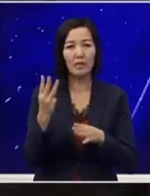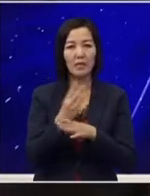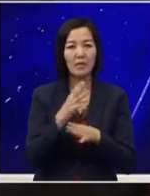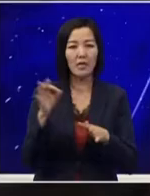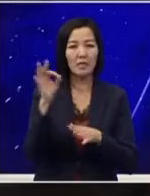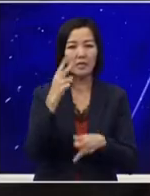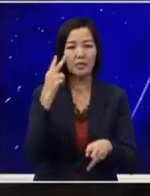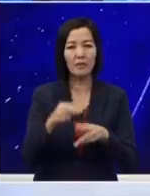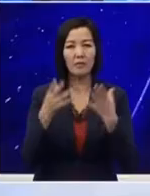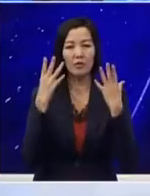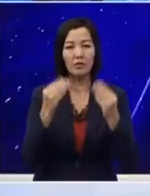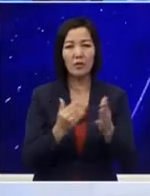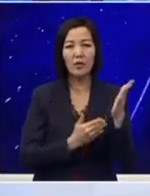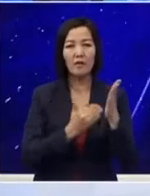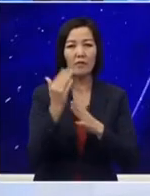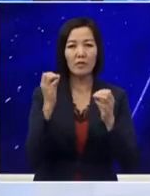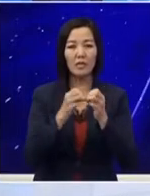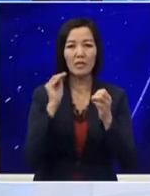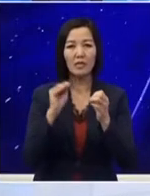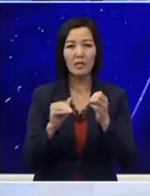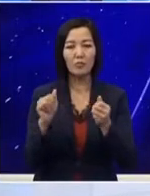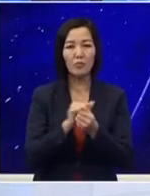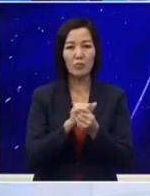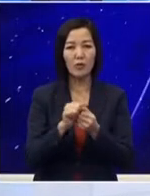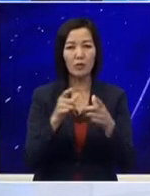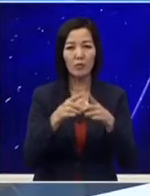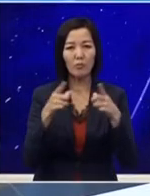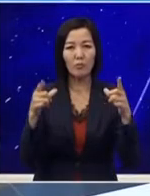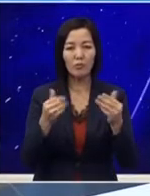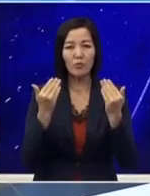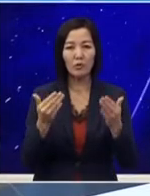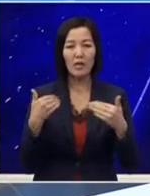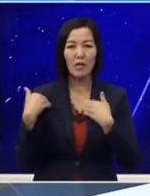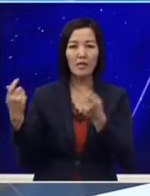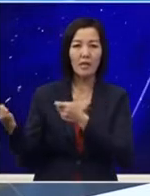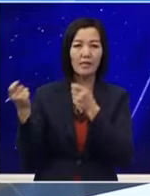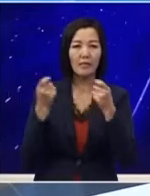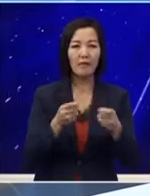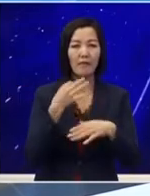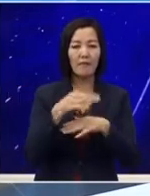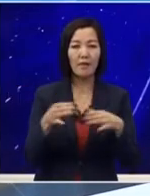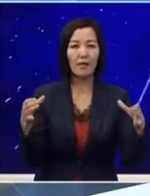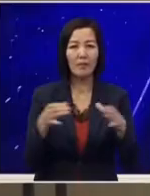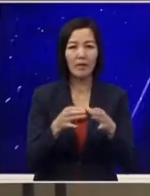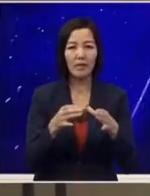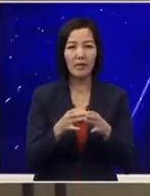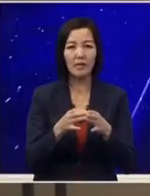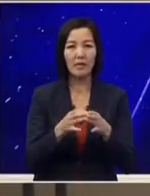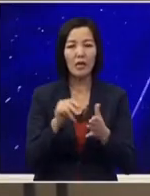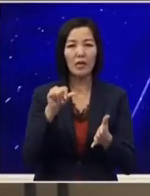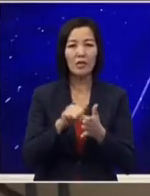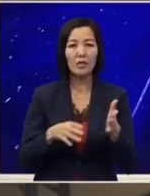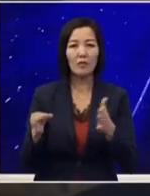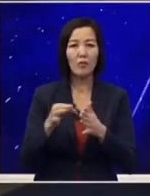октября, завершающий день. Свыше 10 тысяч бумажных бюллетеней уже доставлены в филиалы партии. Как отмечают